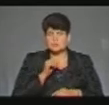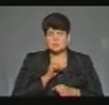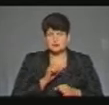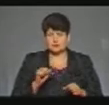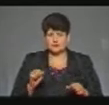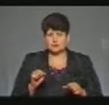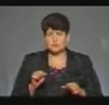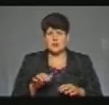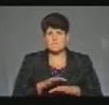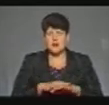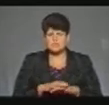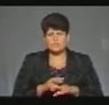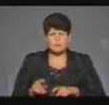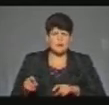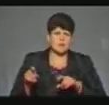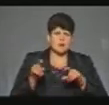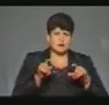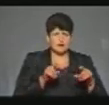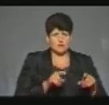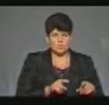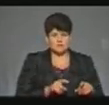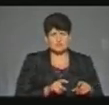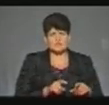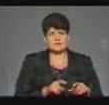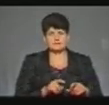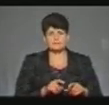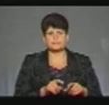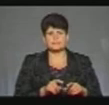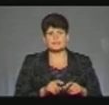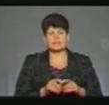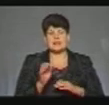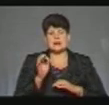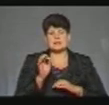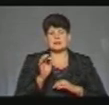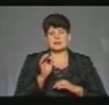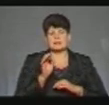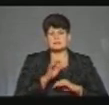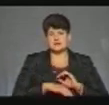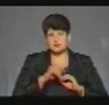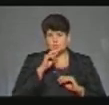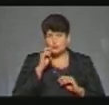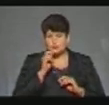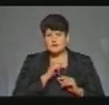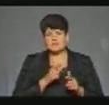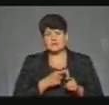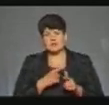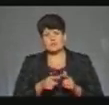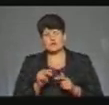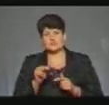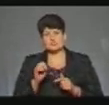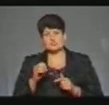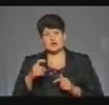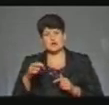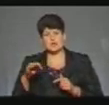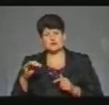підрозділи масово приходили або на, власне, на Дніпрянську Україну, на Західну Україну, або йшли через Чехословаччину, пробивалися